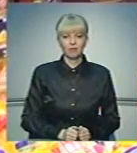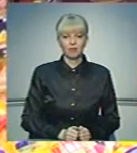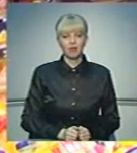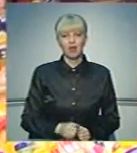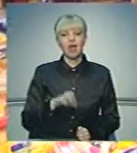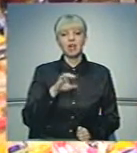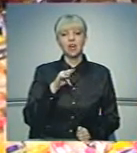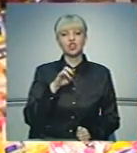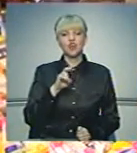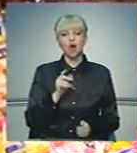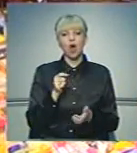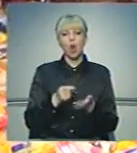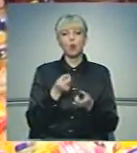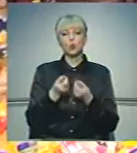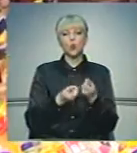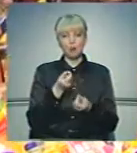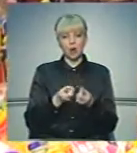Ячнева крупа. Ячка.